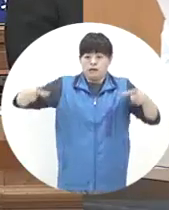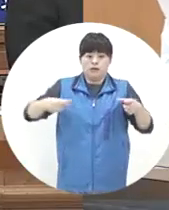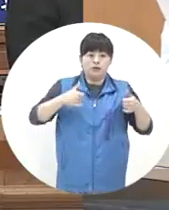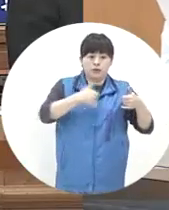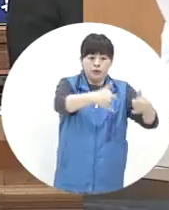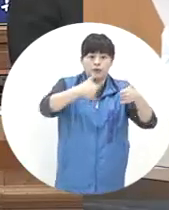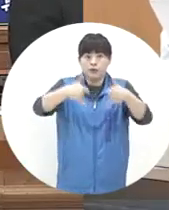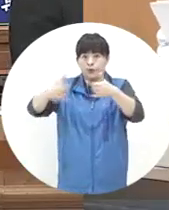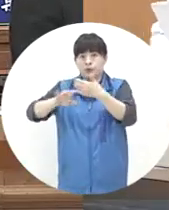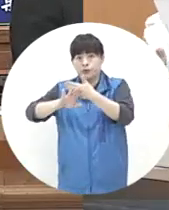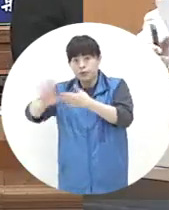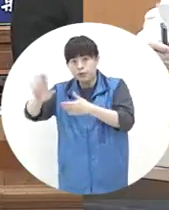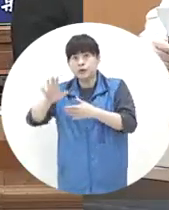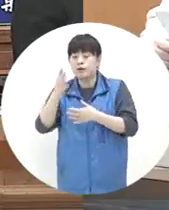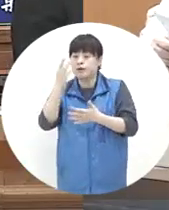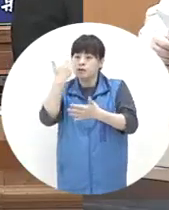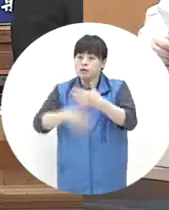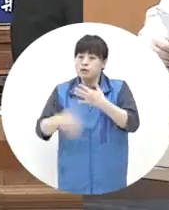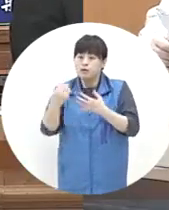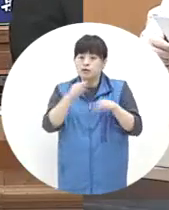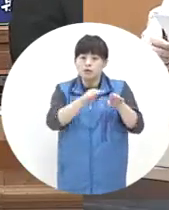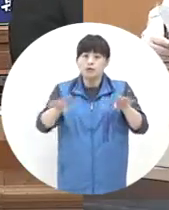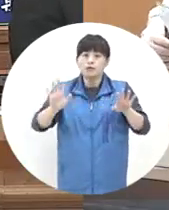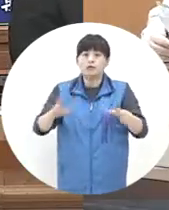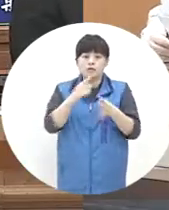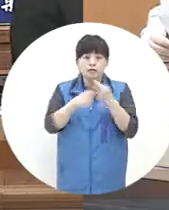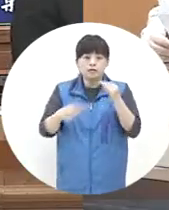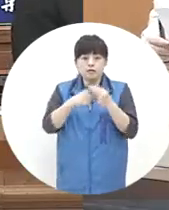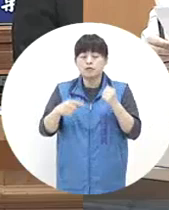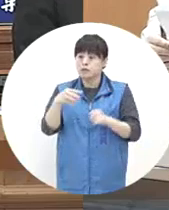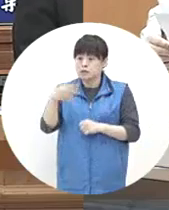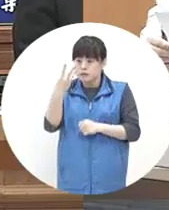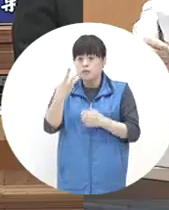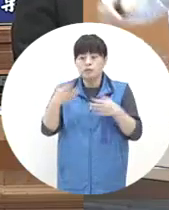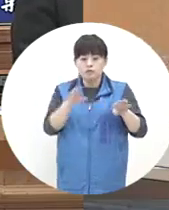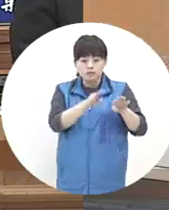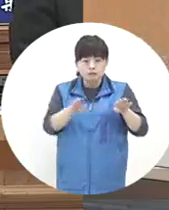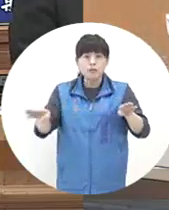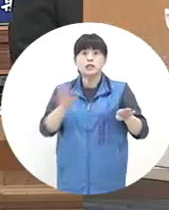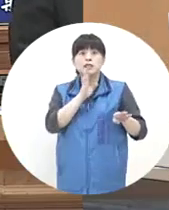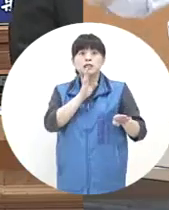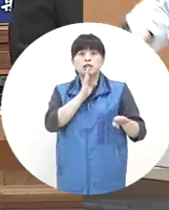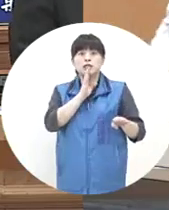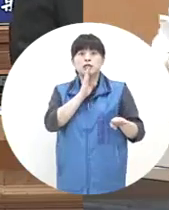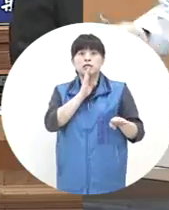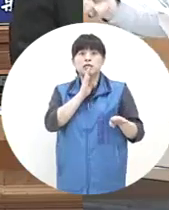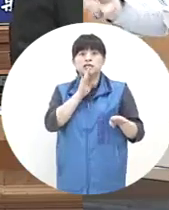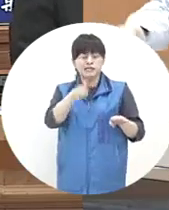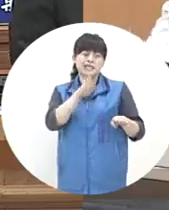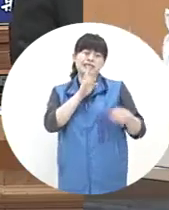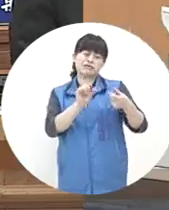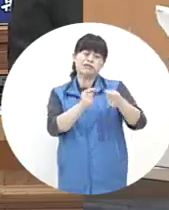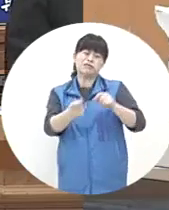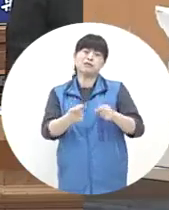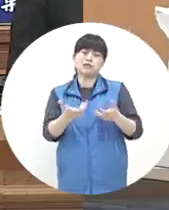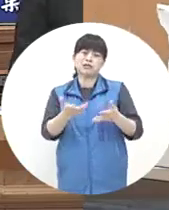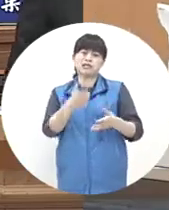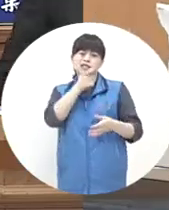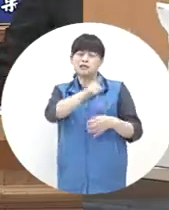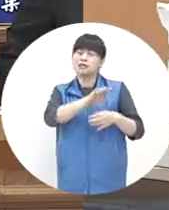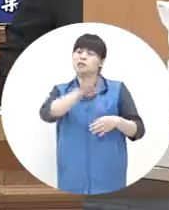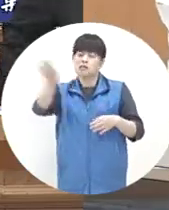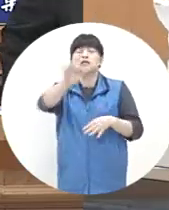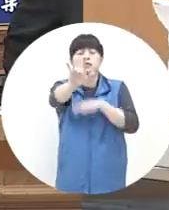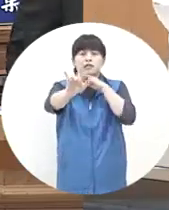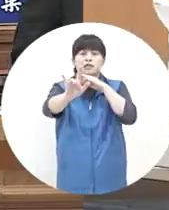路外，还有多少？那目前先盘点300多个格位出来。那这个不是说、 那个、不是在周围呢？那 你听我讲完。